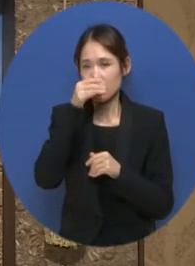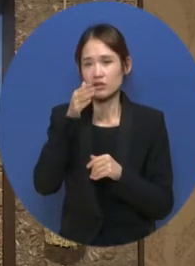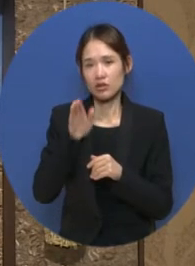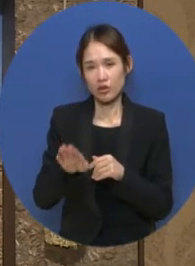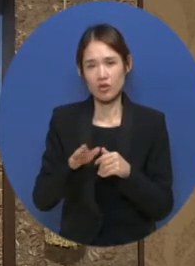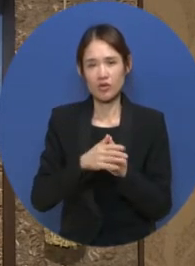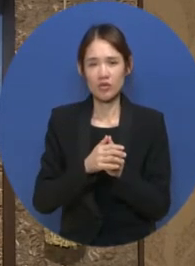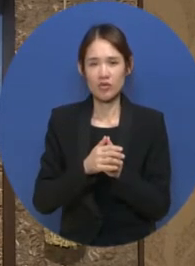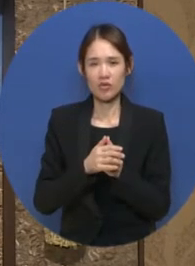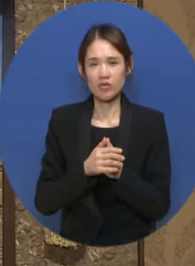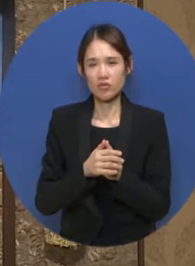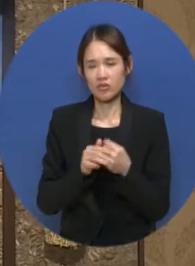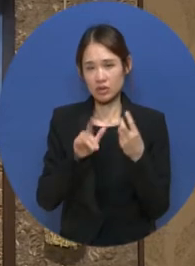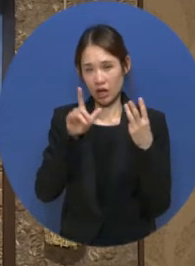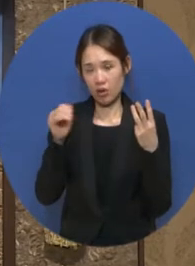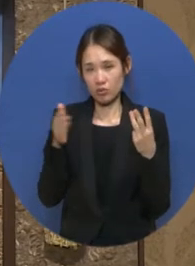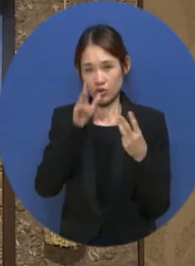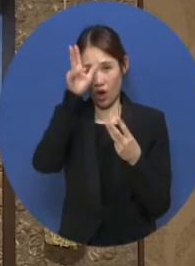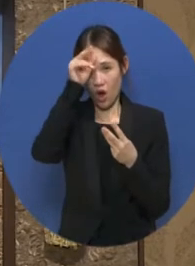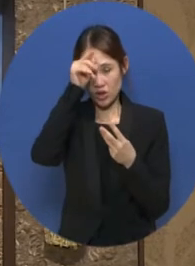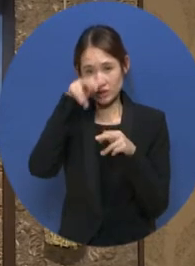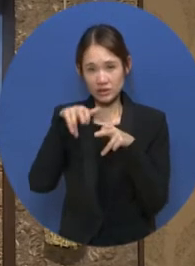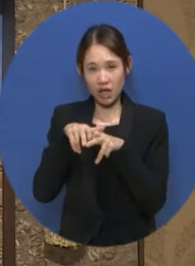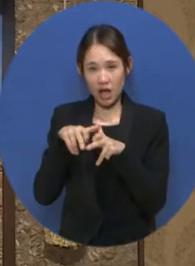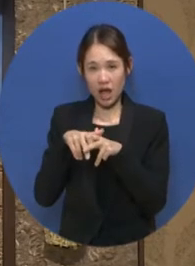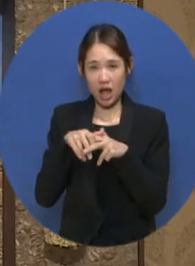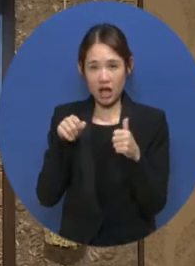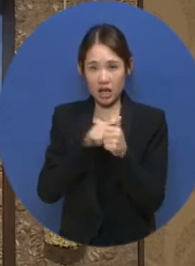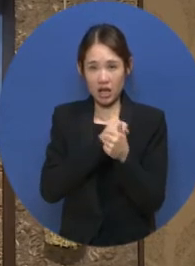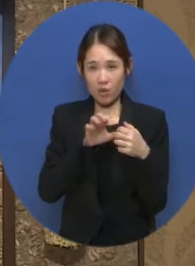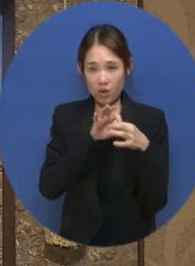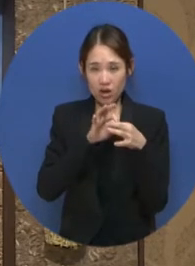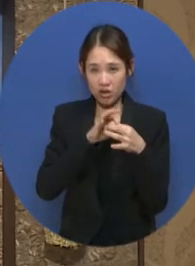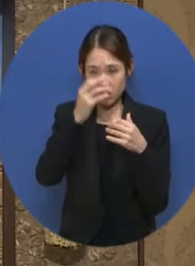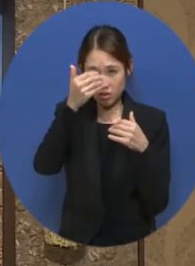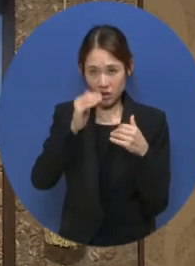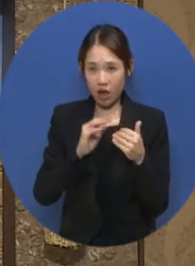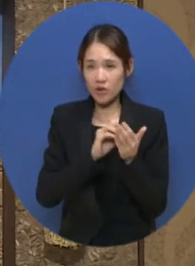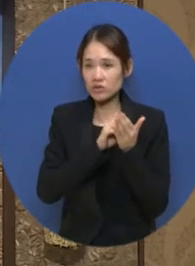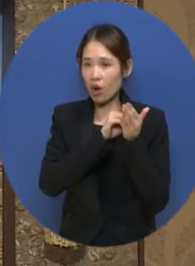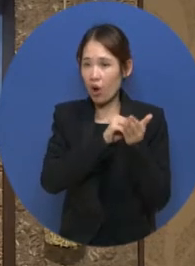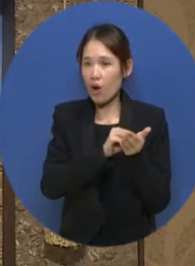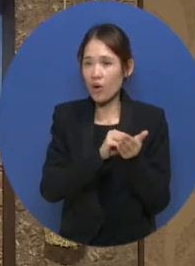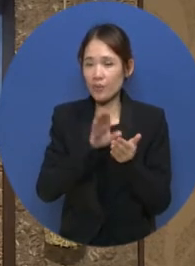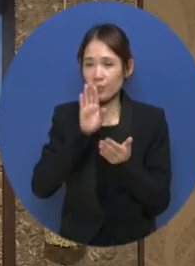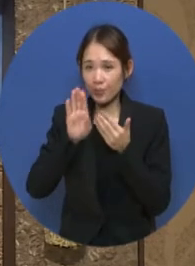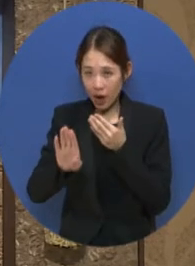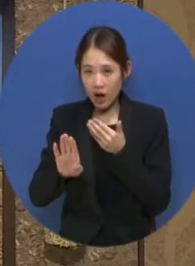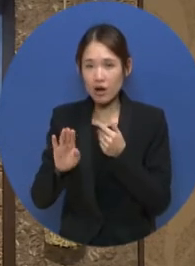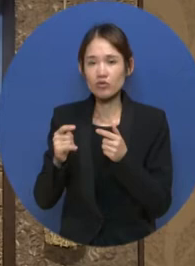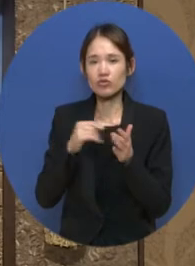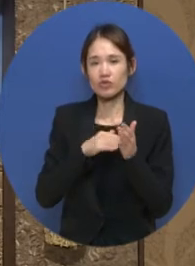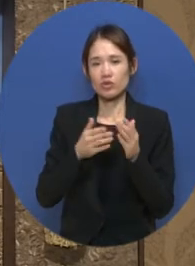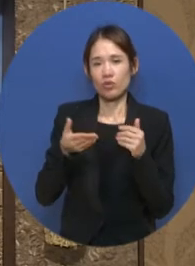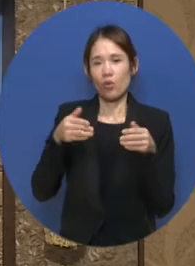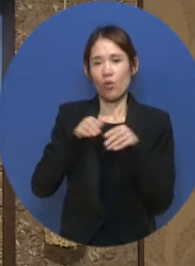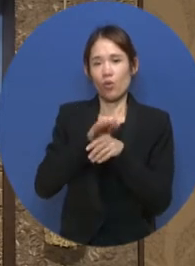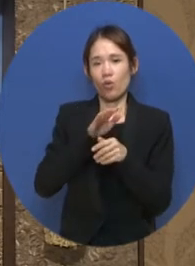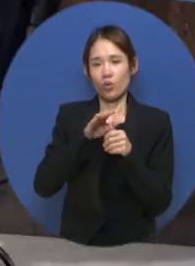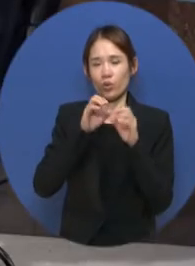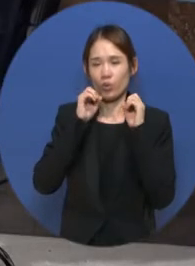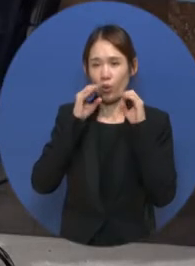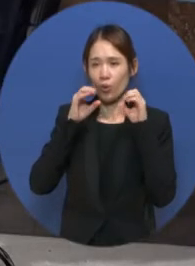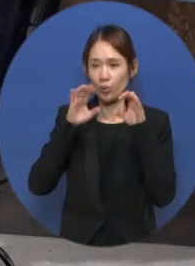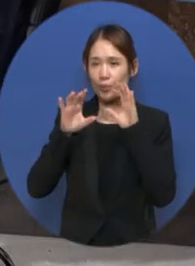예 가 올 3월부터는 경찰의 이런 장애학생과 관련된 내용이 접수가 되면 제목이 간의 이제 통보하도록